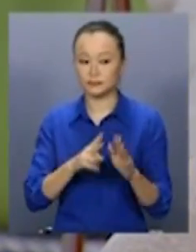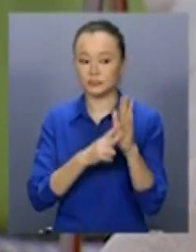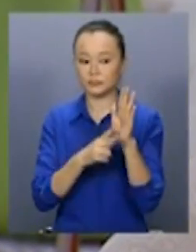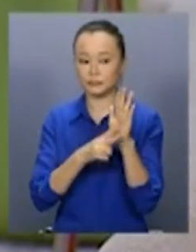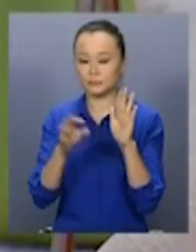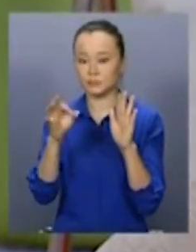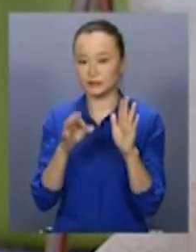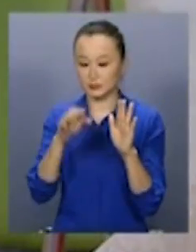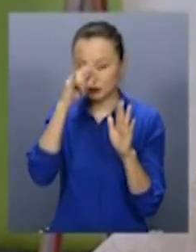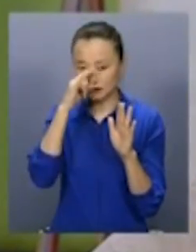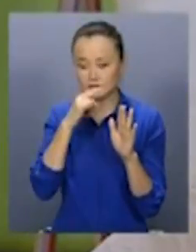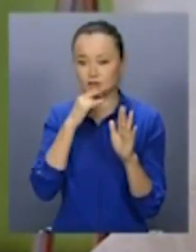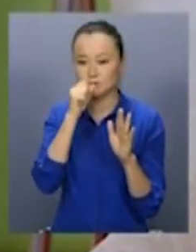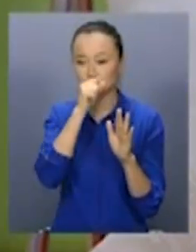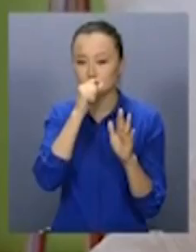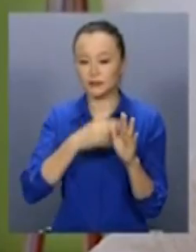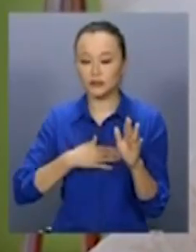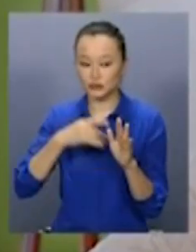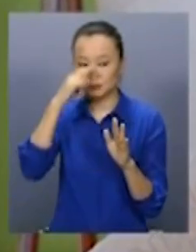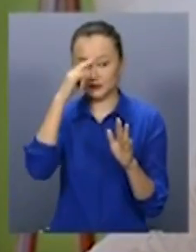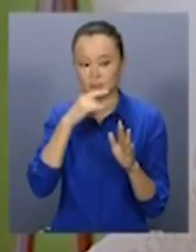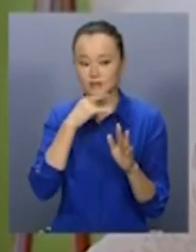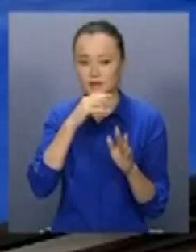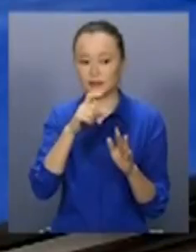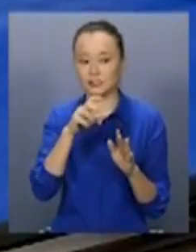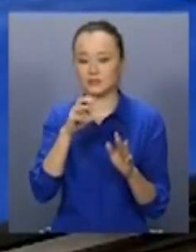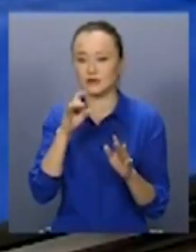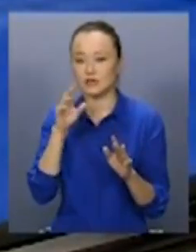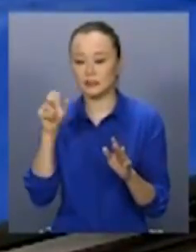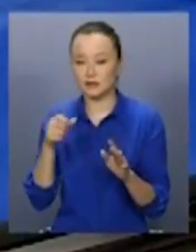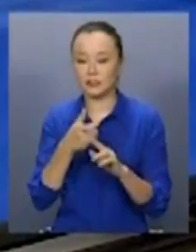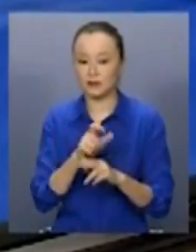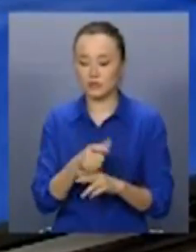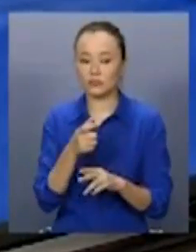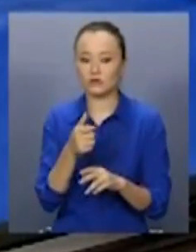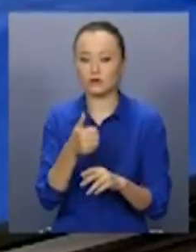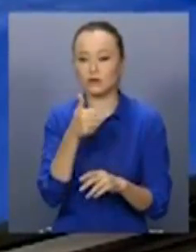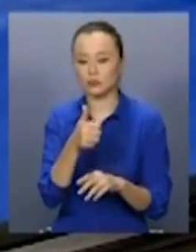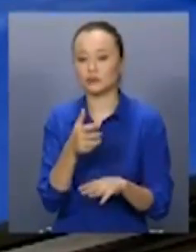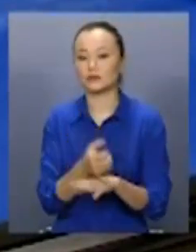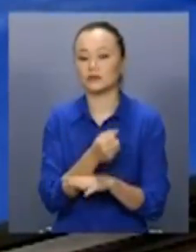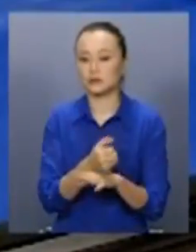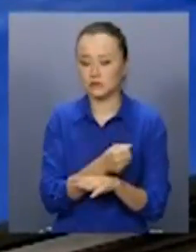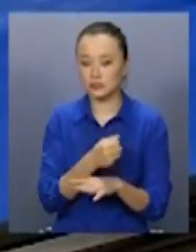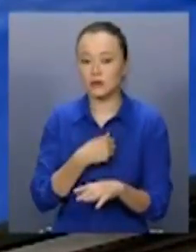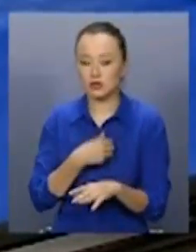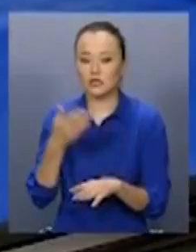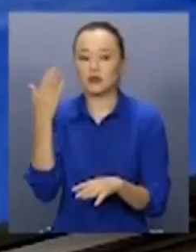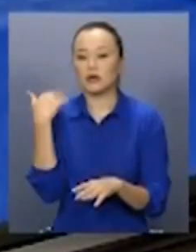70% қазақша ән айтады. Біздің қазақтың эстрадасы. Сол қуантады. Ол жетістік. Ол жетістік. Өйткені біз шығып жүрген